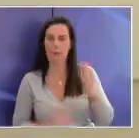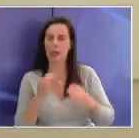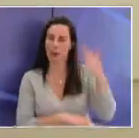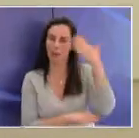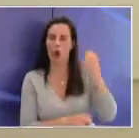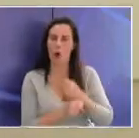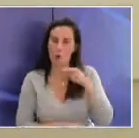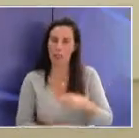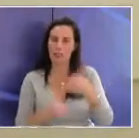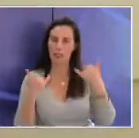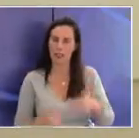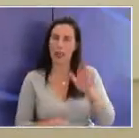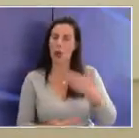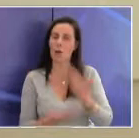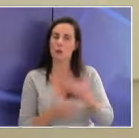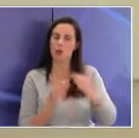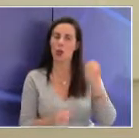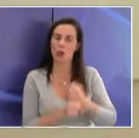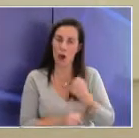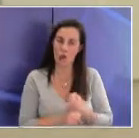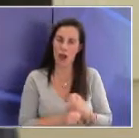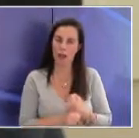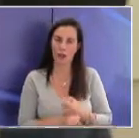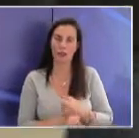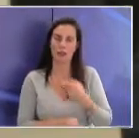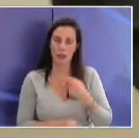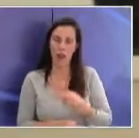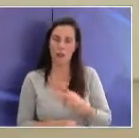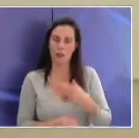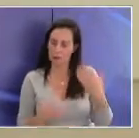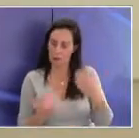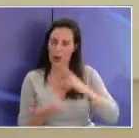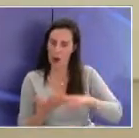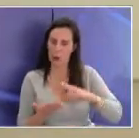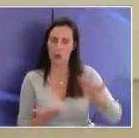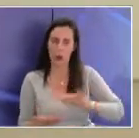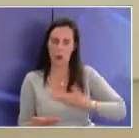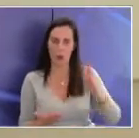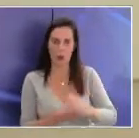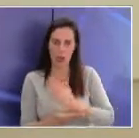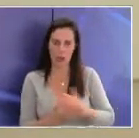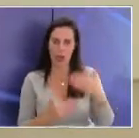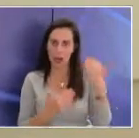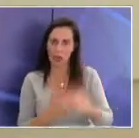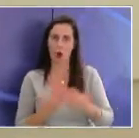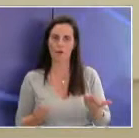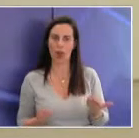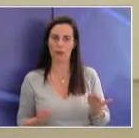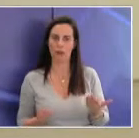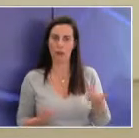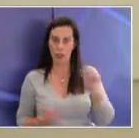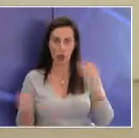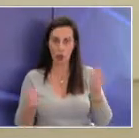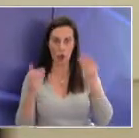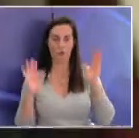המדינה עובד על זה כרגע, גם היועץ המשפטי לממשלה. הם בוודאי תוך כמה חודשים יקבלו את ההחלטה הסופית שלהם. זה לא